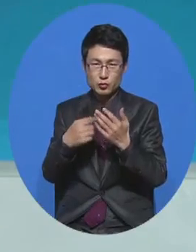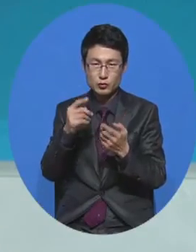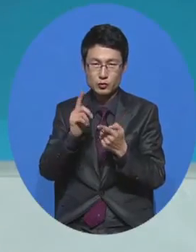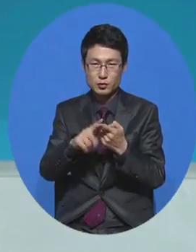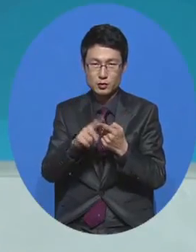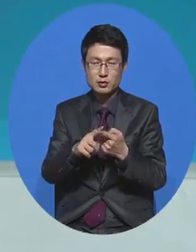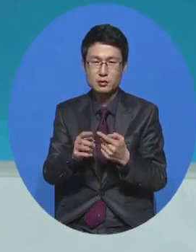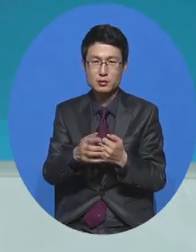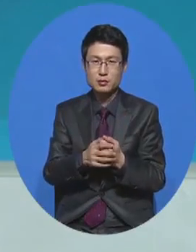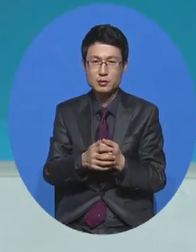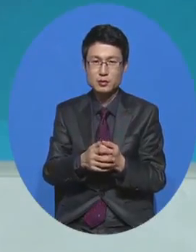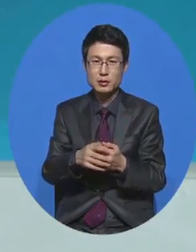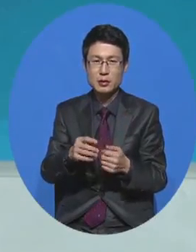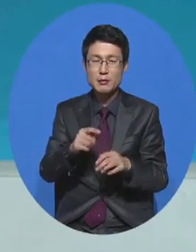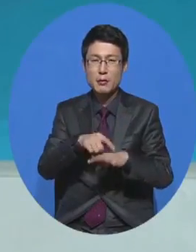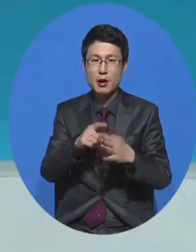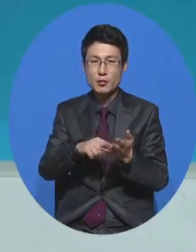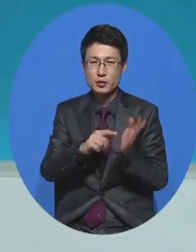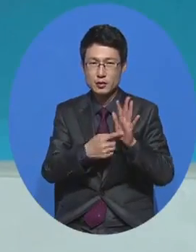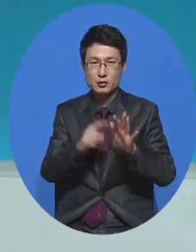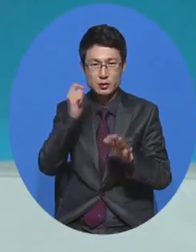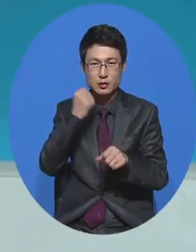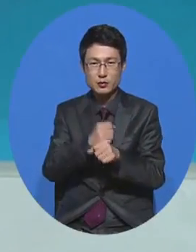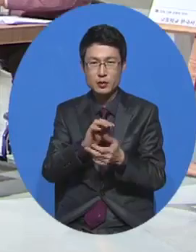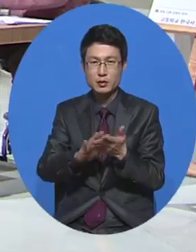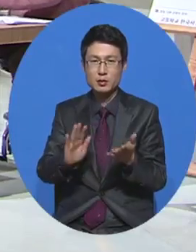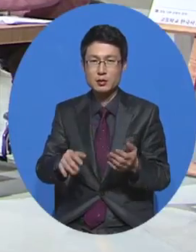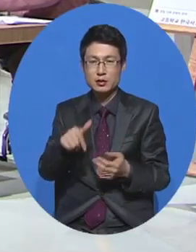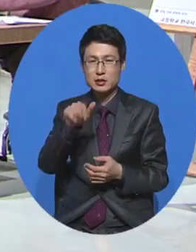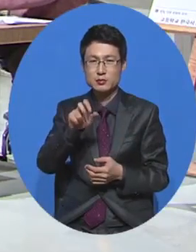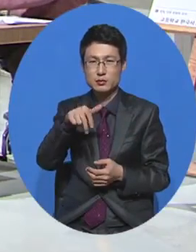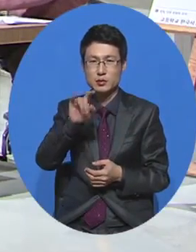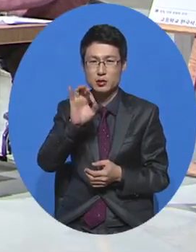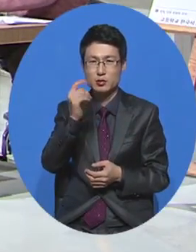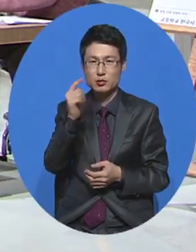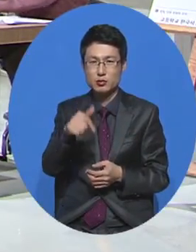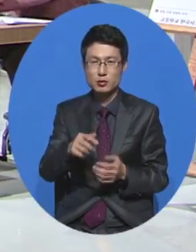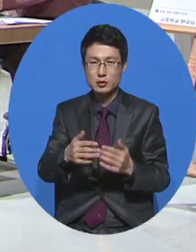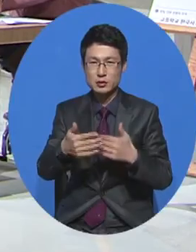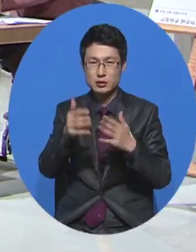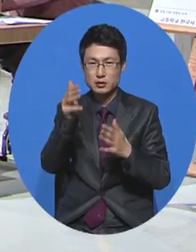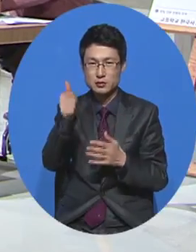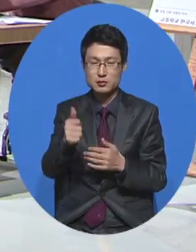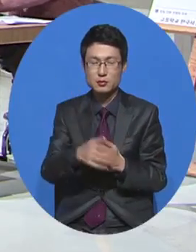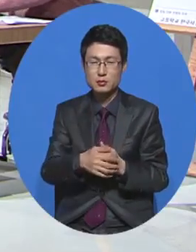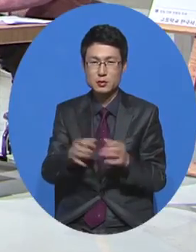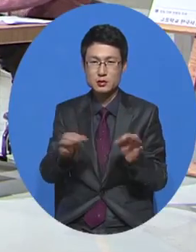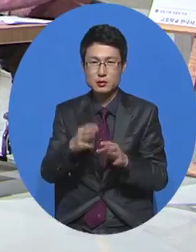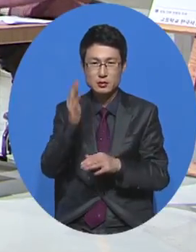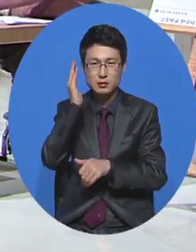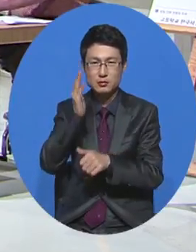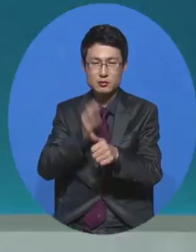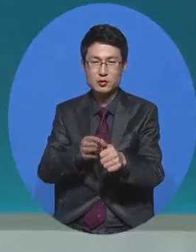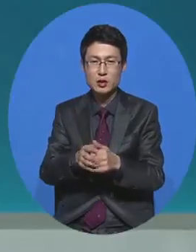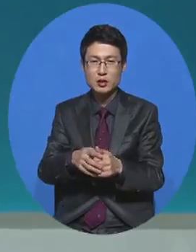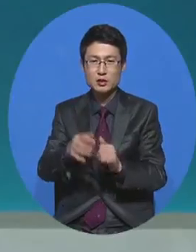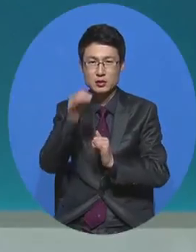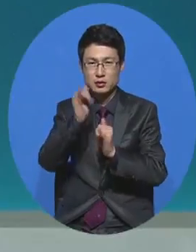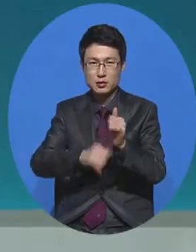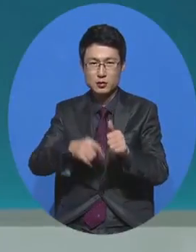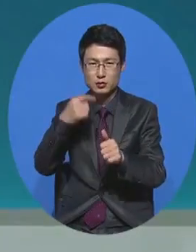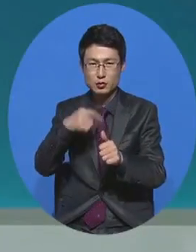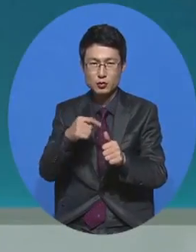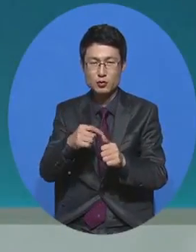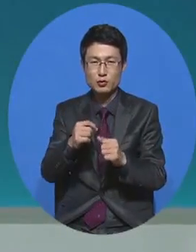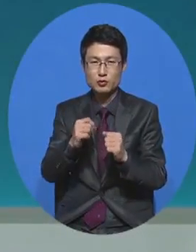누워 있다 그렇게 보아 지는 것이 중 2 김재욱 실장님이 짧게 부탁드립니다 역사교육이 존재하는